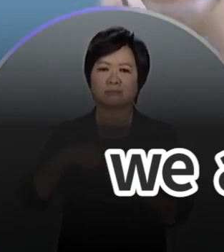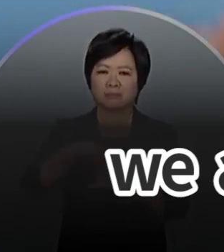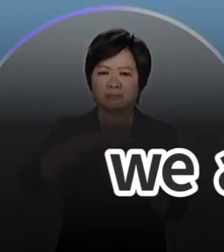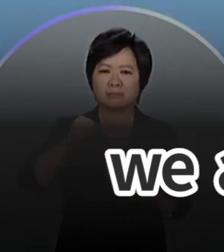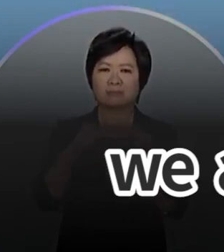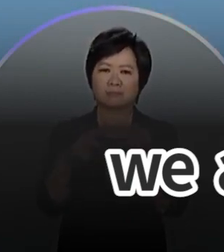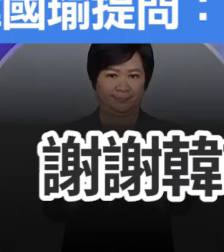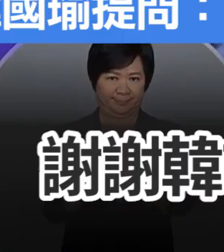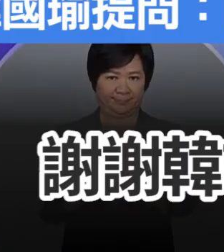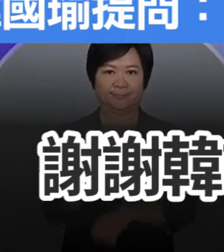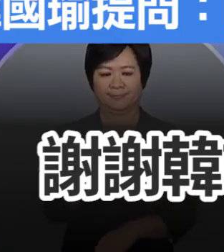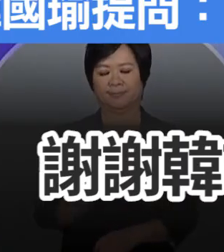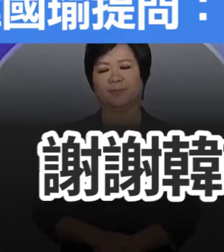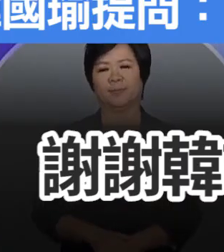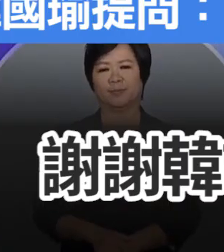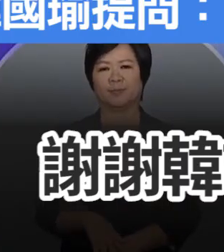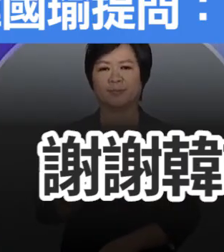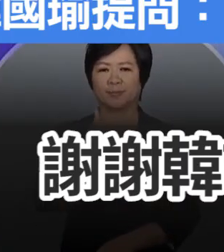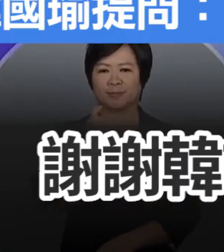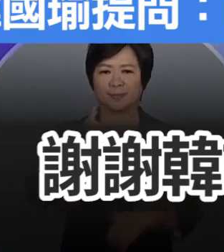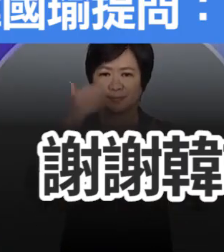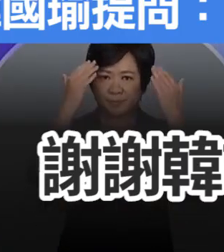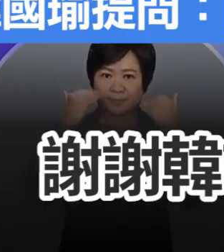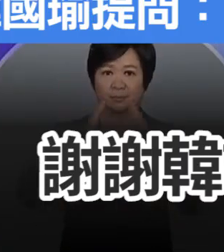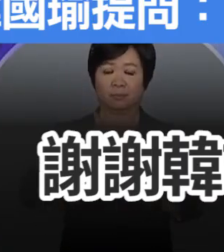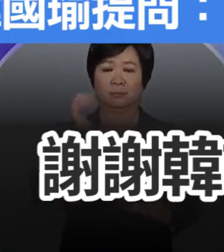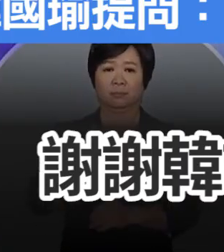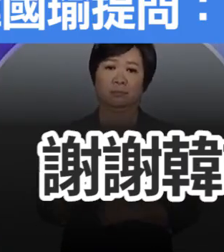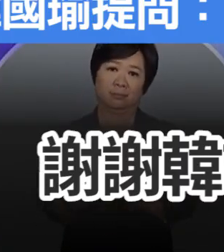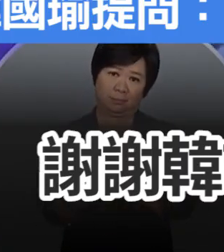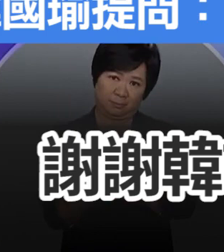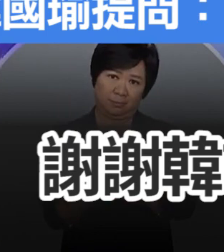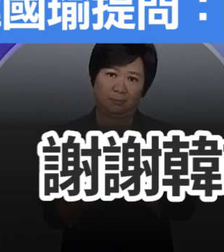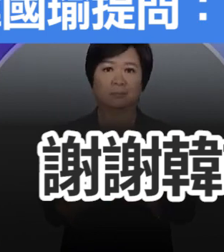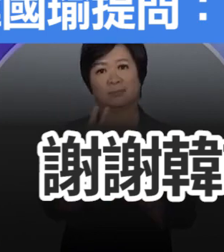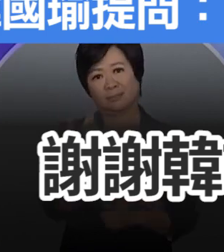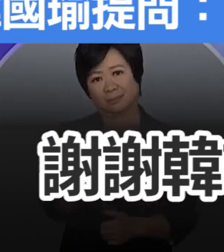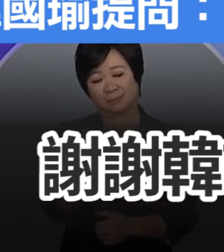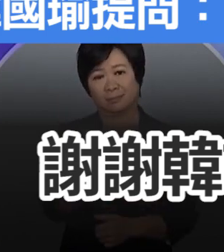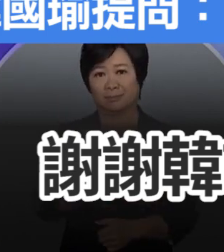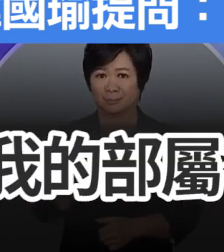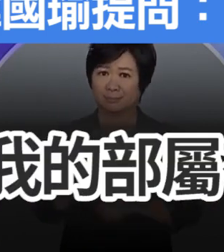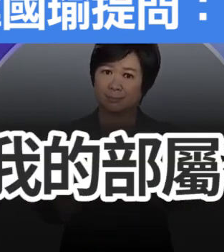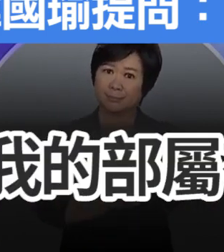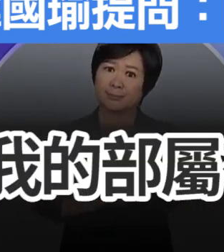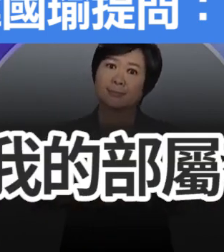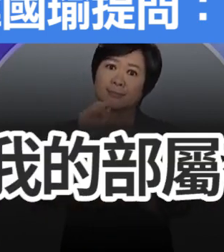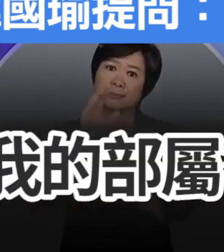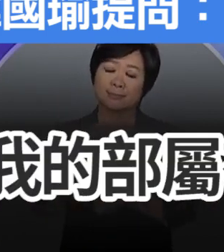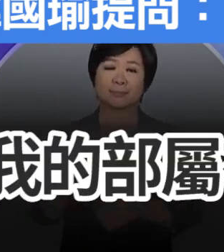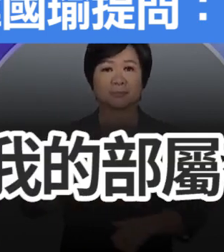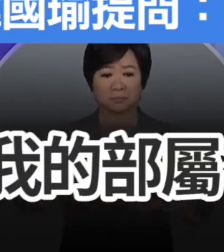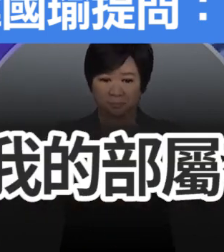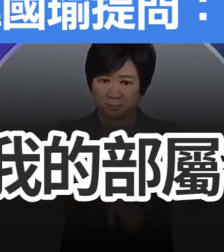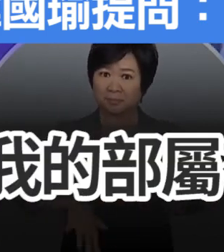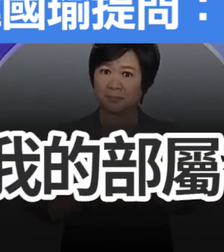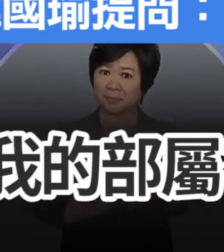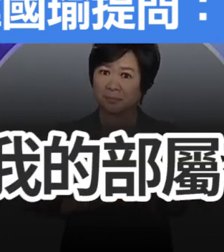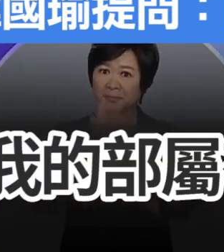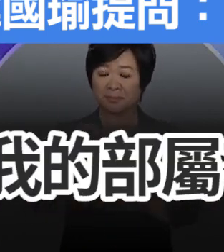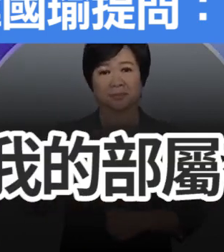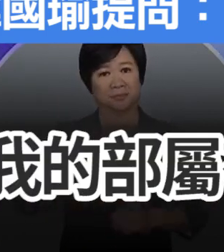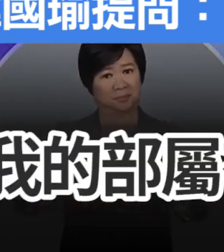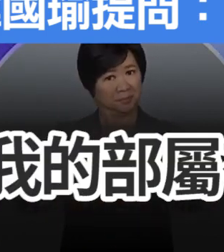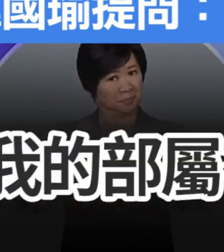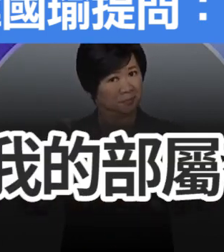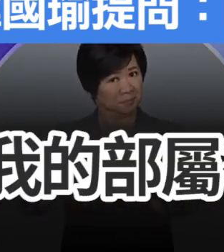are great。 谢谢韩市长，他没有问我我有没有贪污，我的部署有没有贪污，我的家